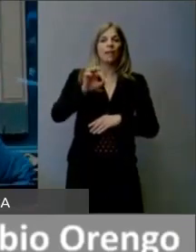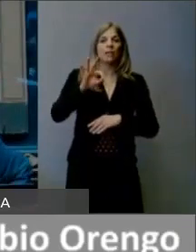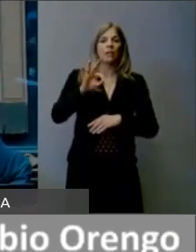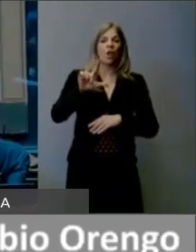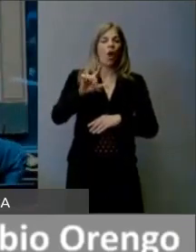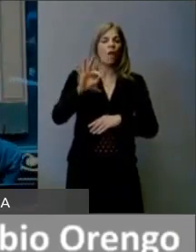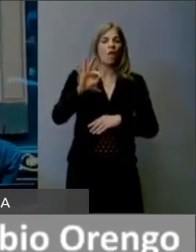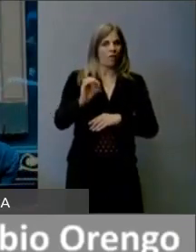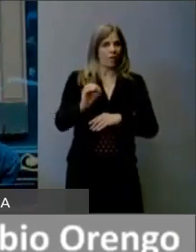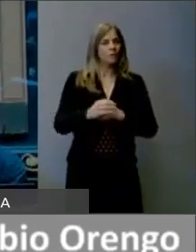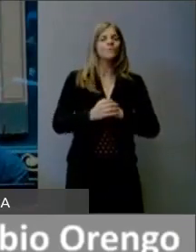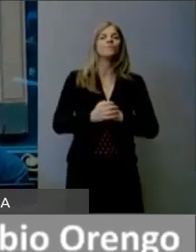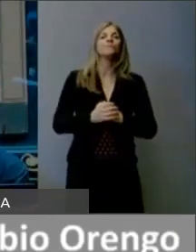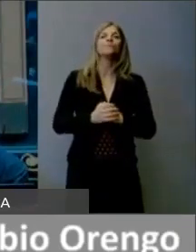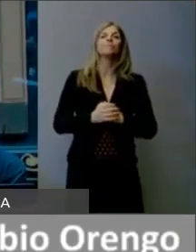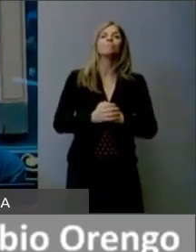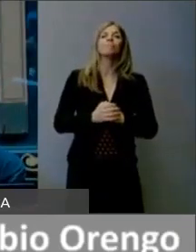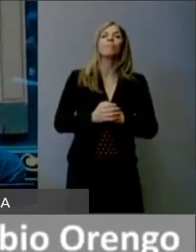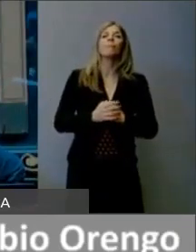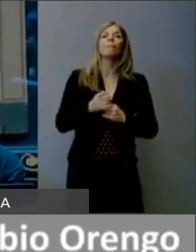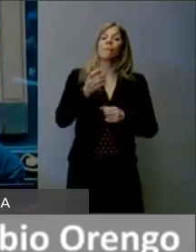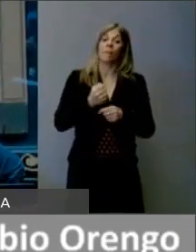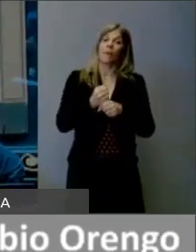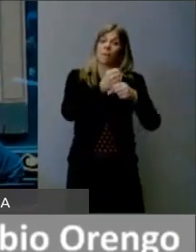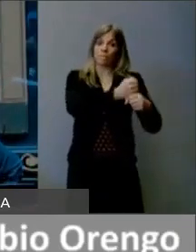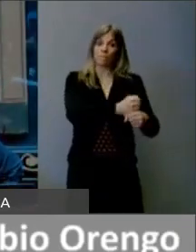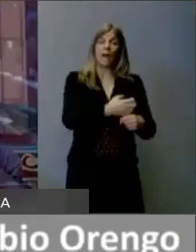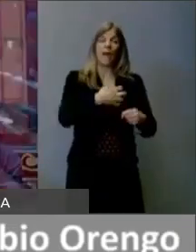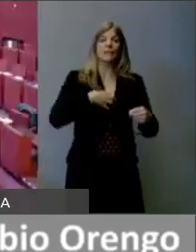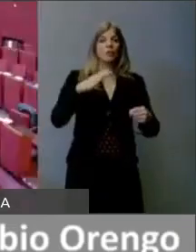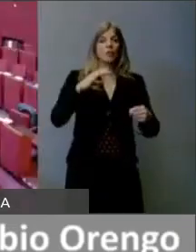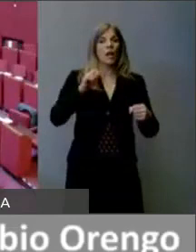Ecco, la risposta all'assessore Campora.